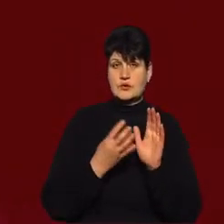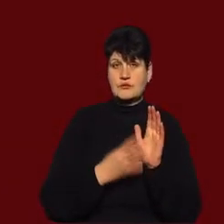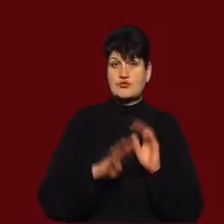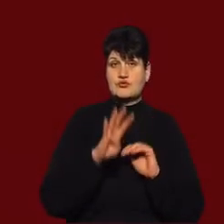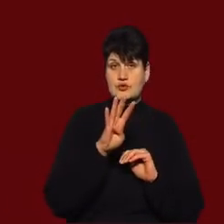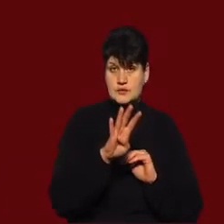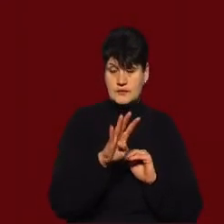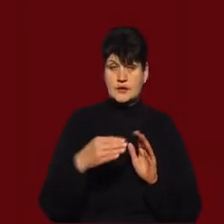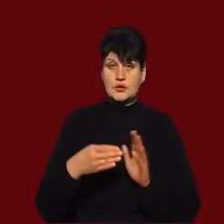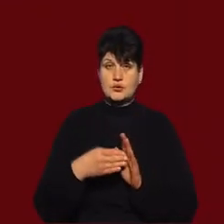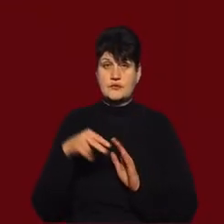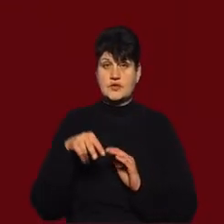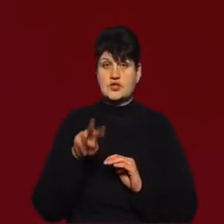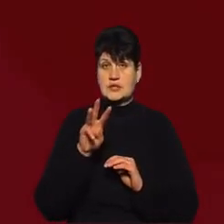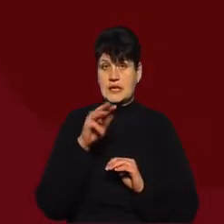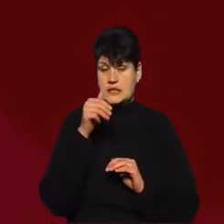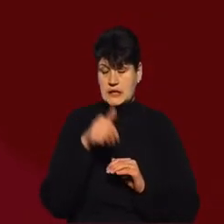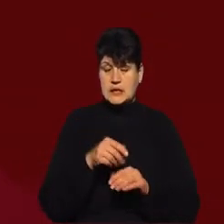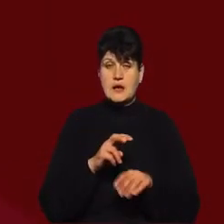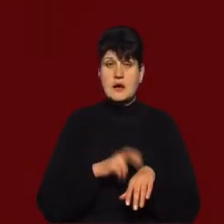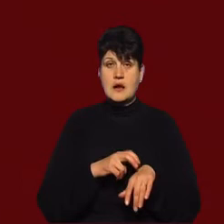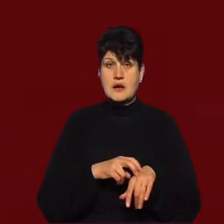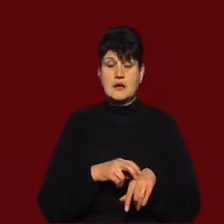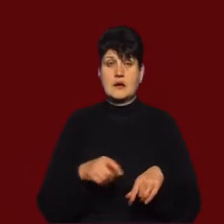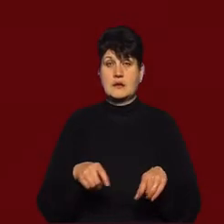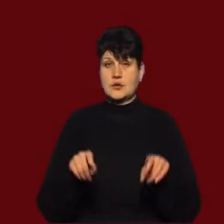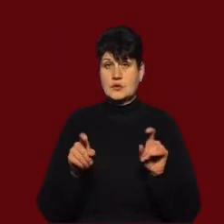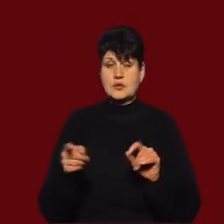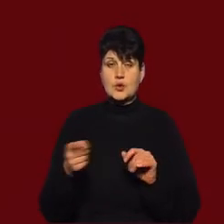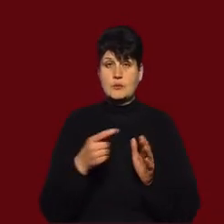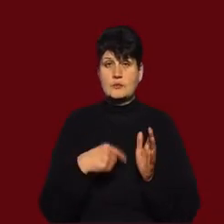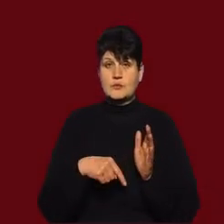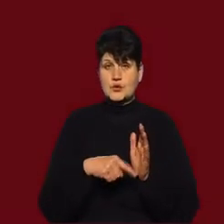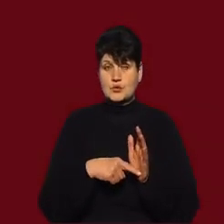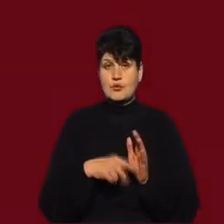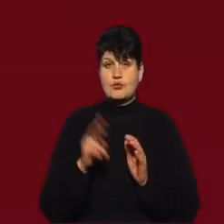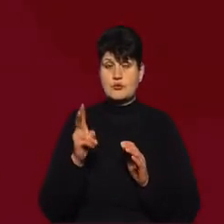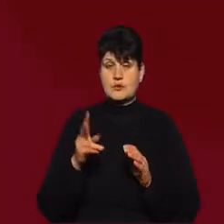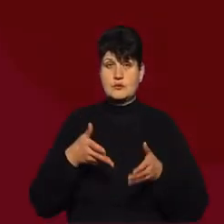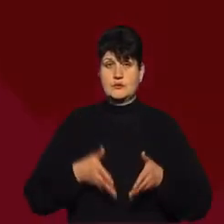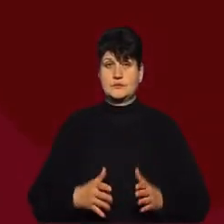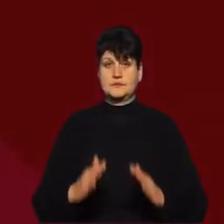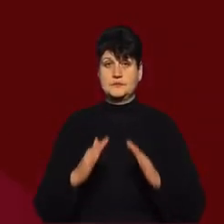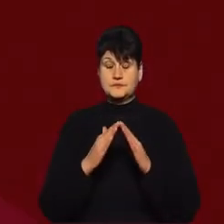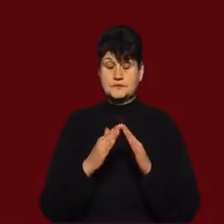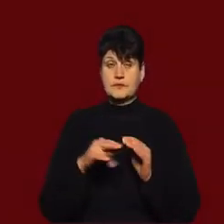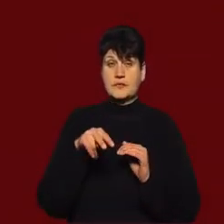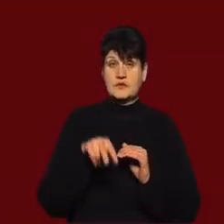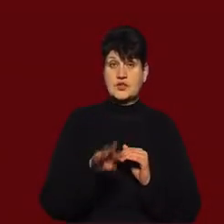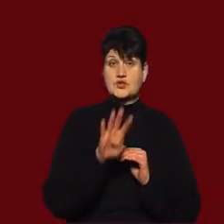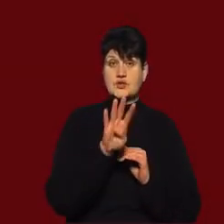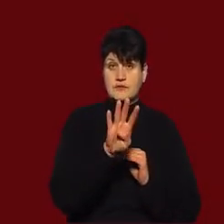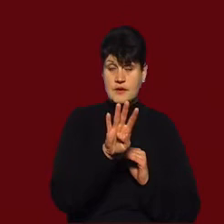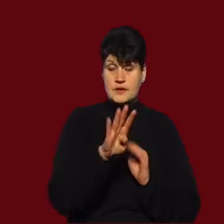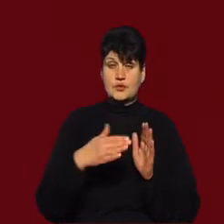2003 рік – лікар-акушер-гінеколог Тернопільського міського комунального пологового будинку. З 2004 по 2007